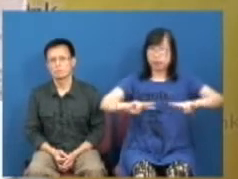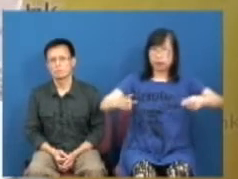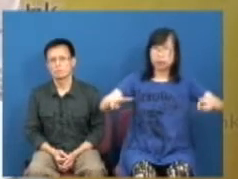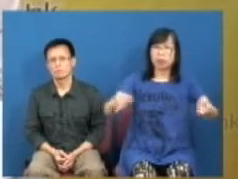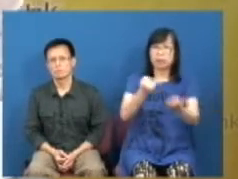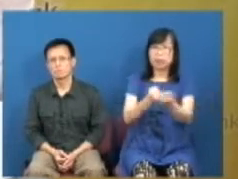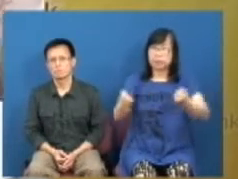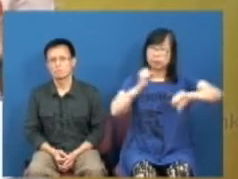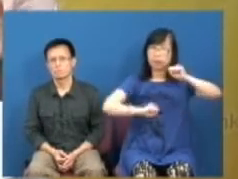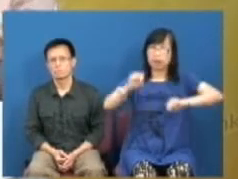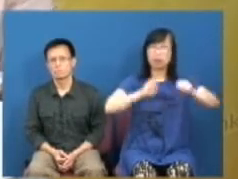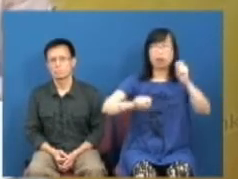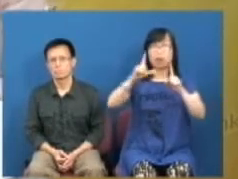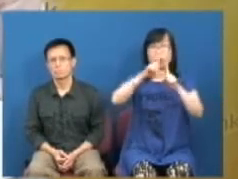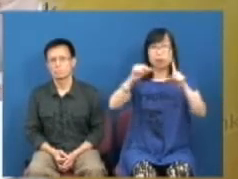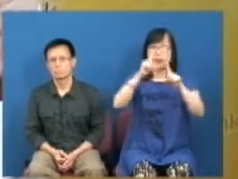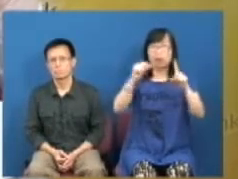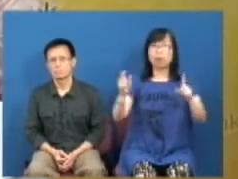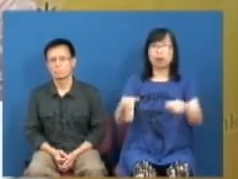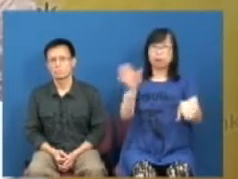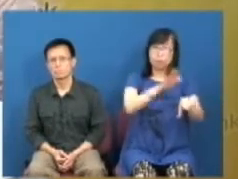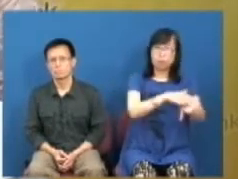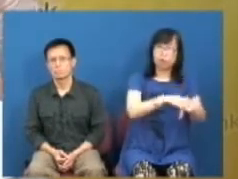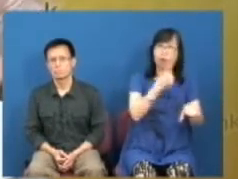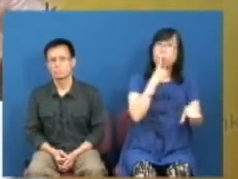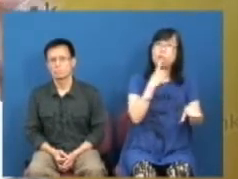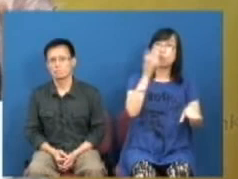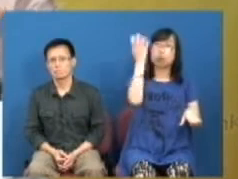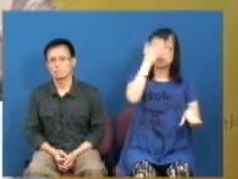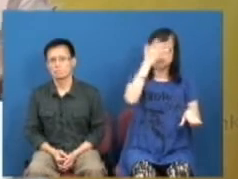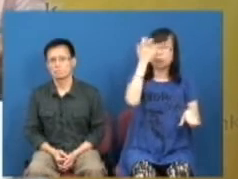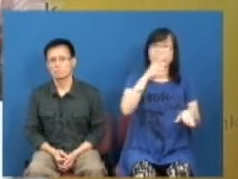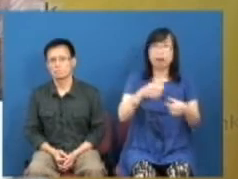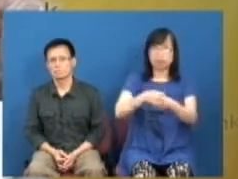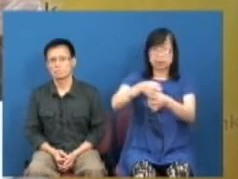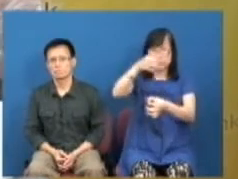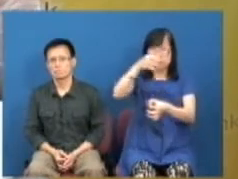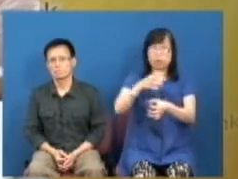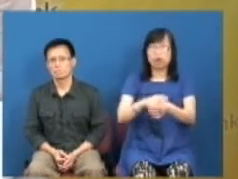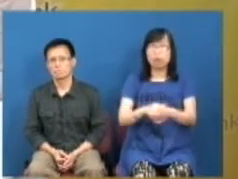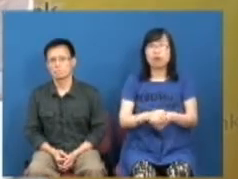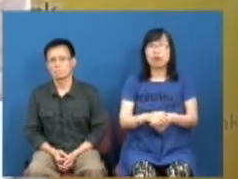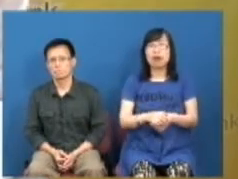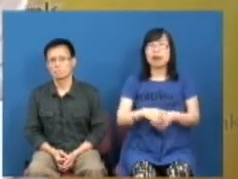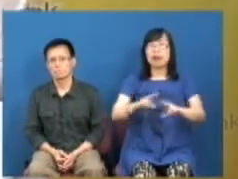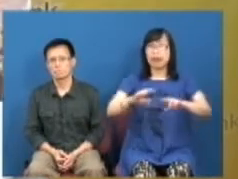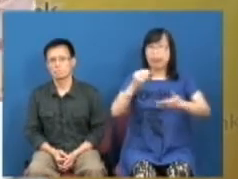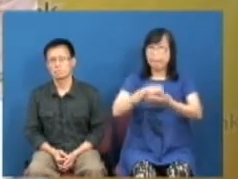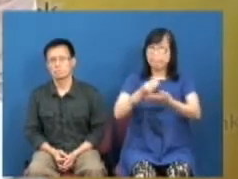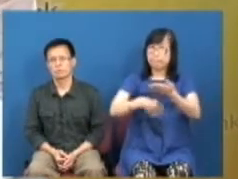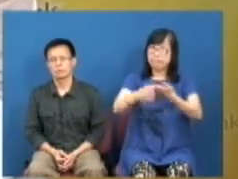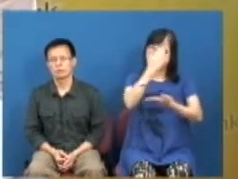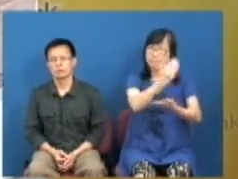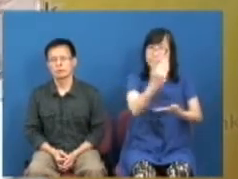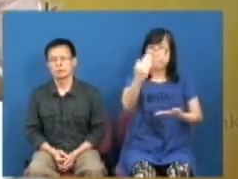態旅遊喎。裏邊可以咧擺紅酒啦，紅酒即係個展銷嘅展覽館